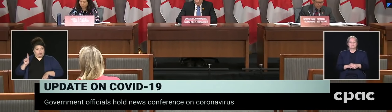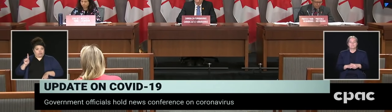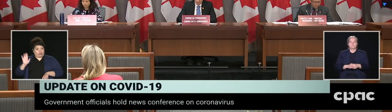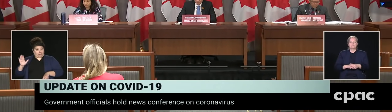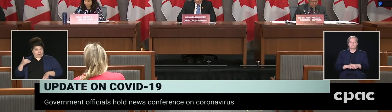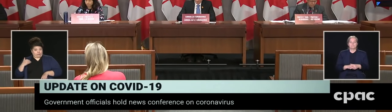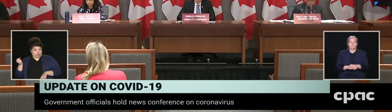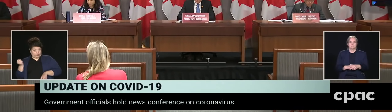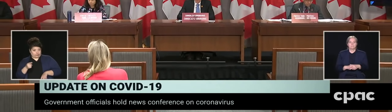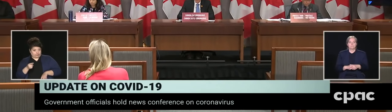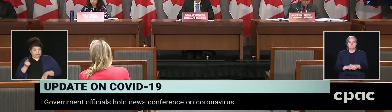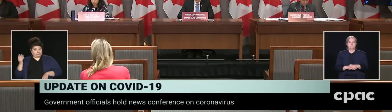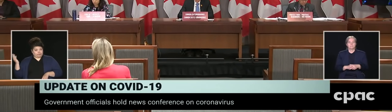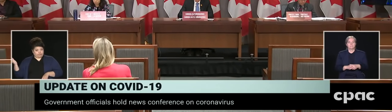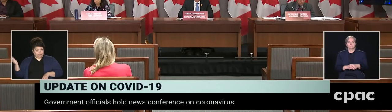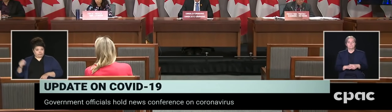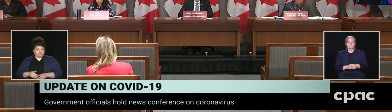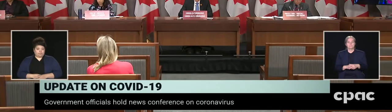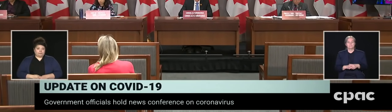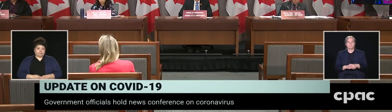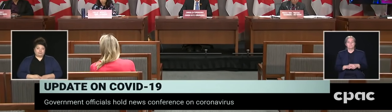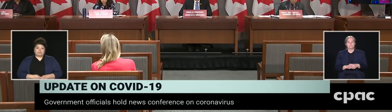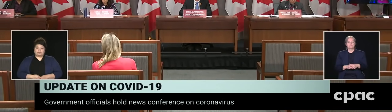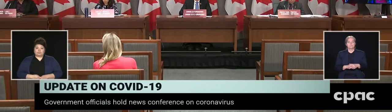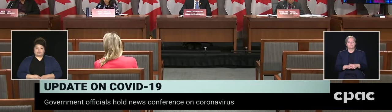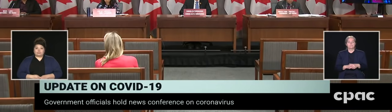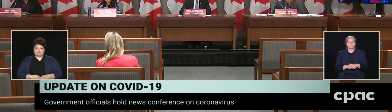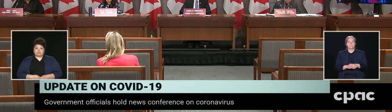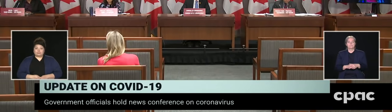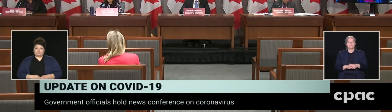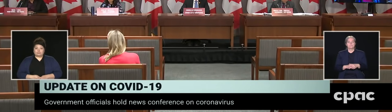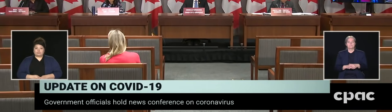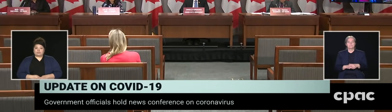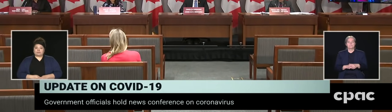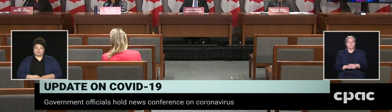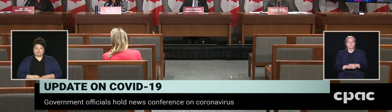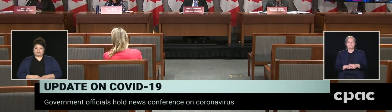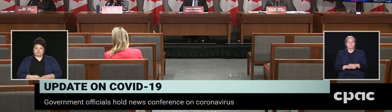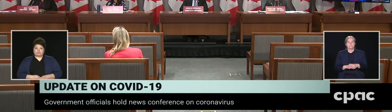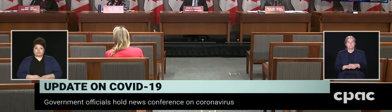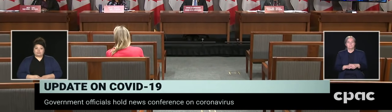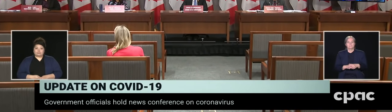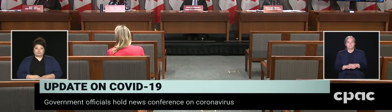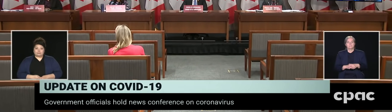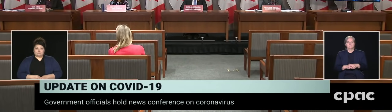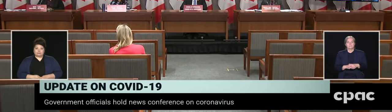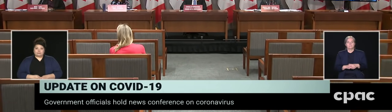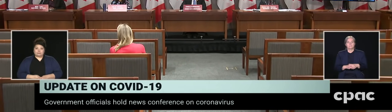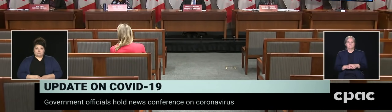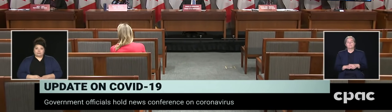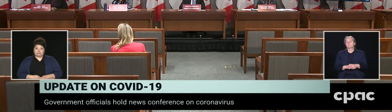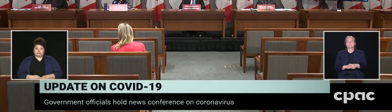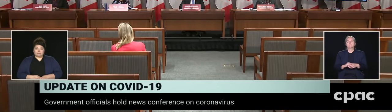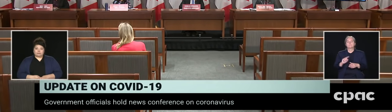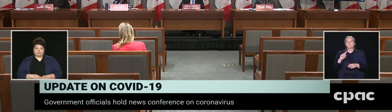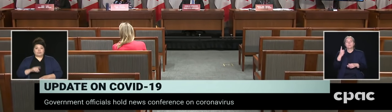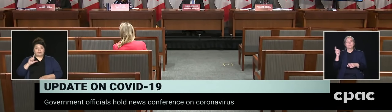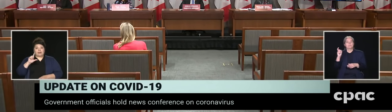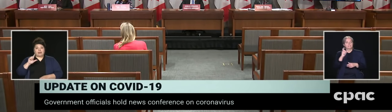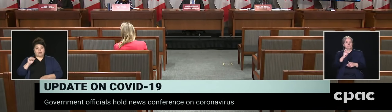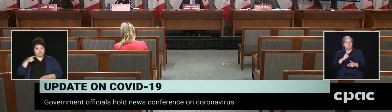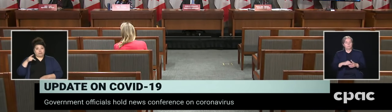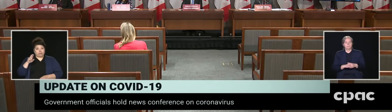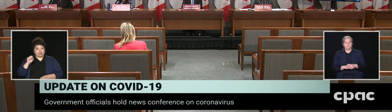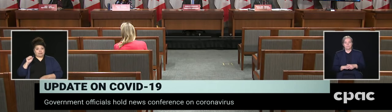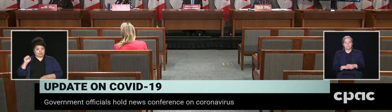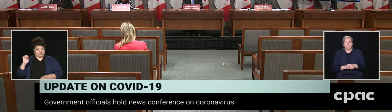maintenant pour poser une question. Our first question, notre première question, nous vient de Catherine Lévesque avec la presse canadienne. Please go ahead. Your line is now